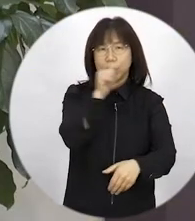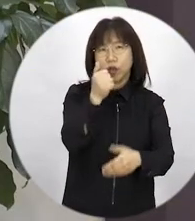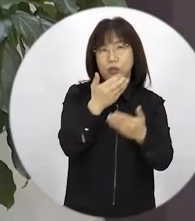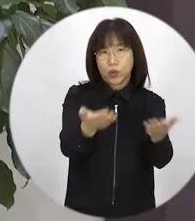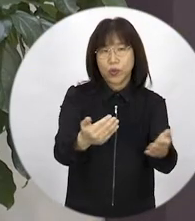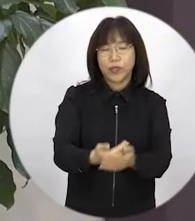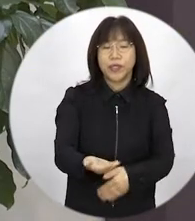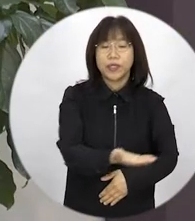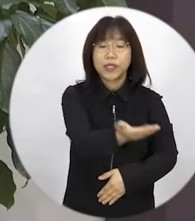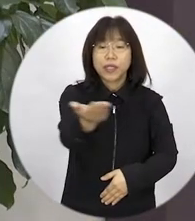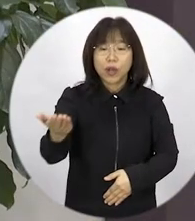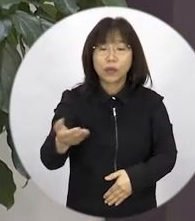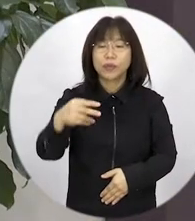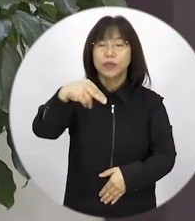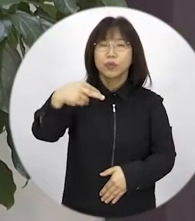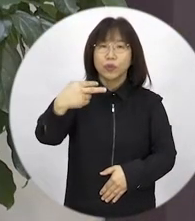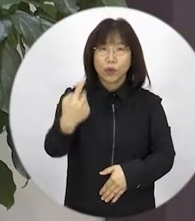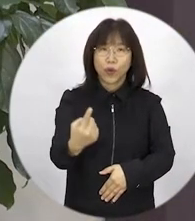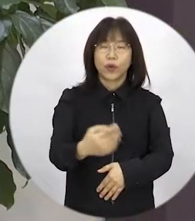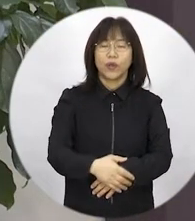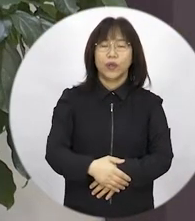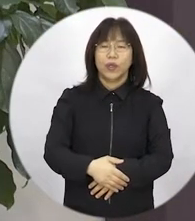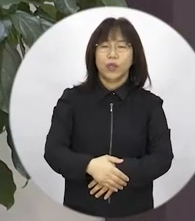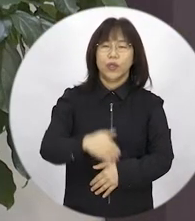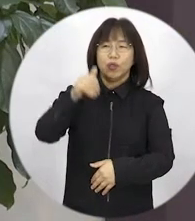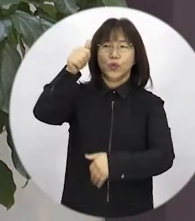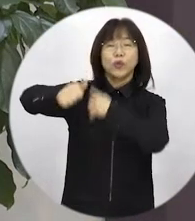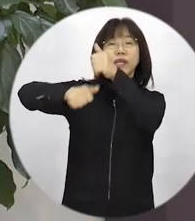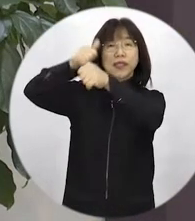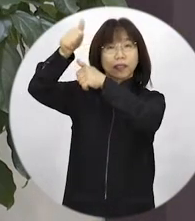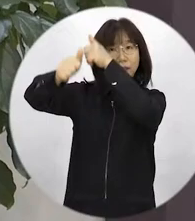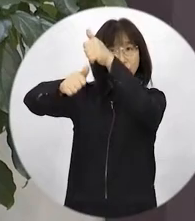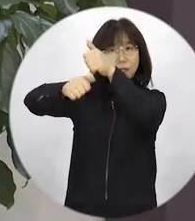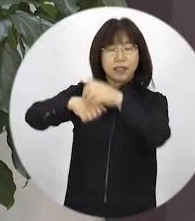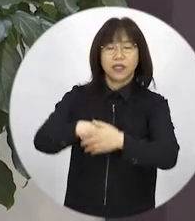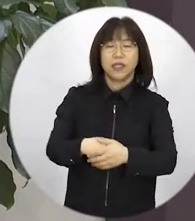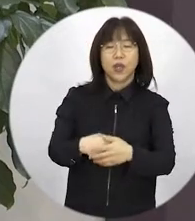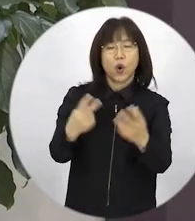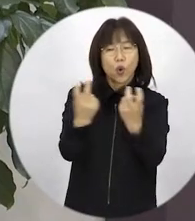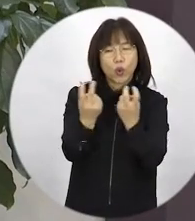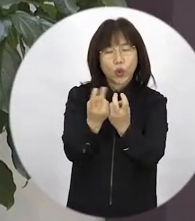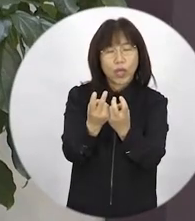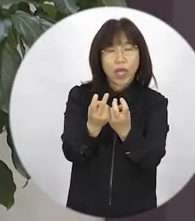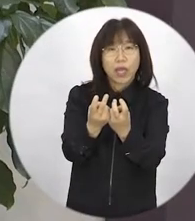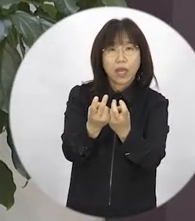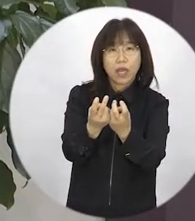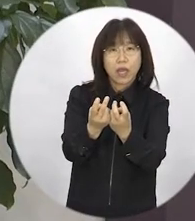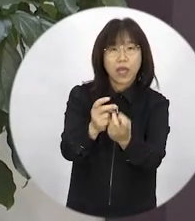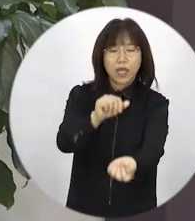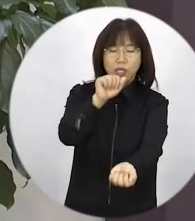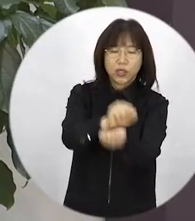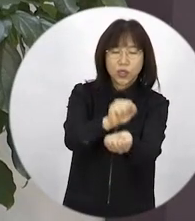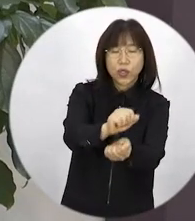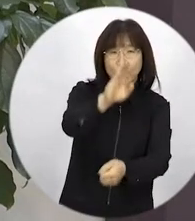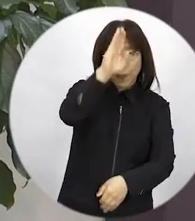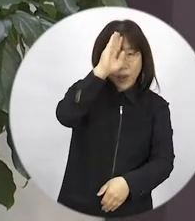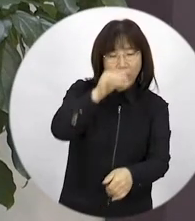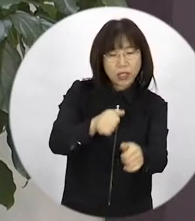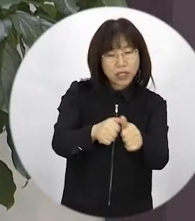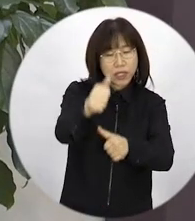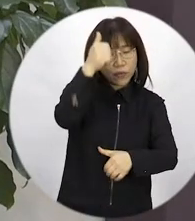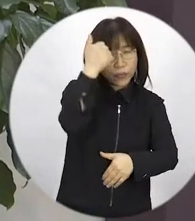분께서도 어이 우리 선조들이 어 전염병을 어떻게 일견